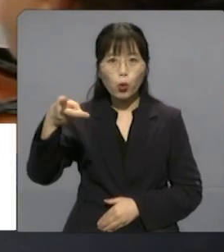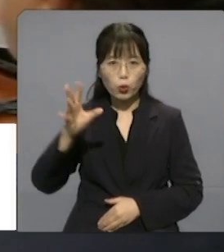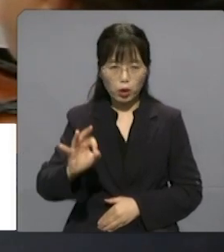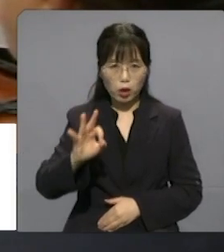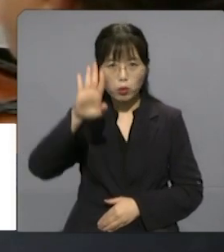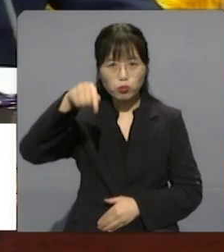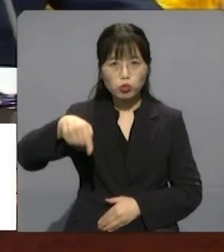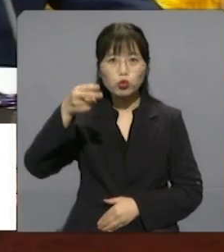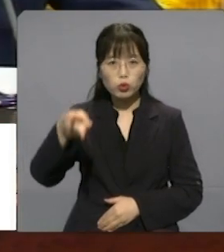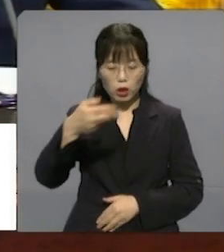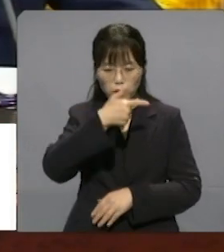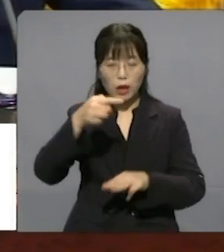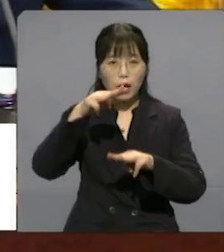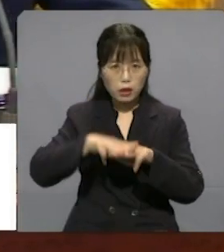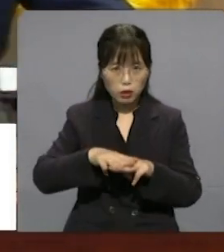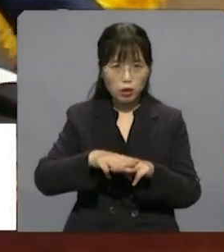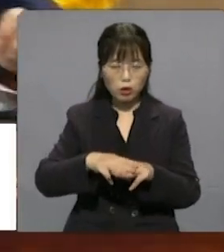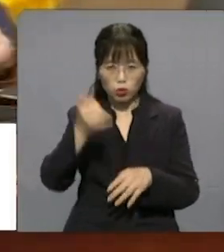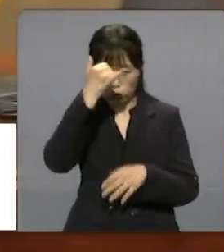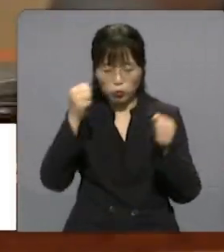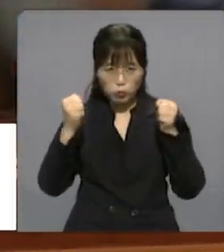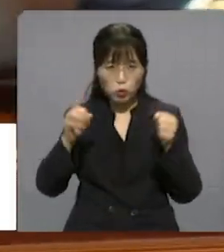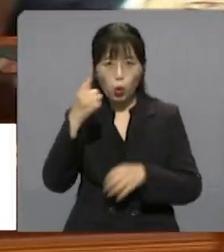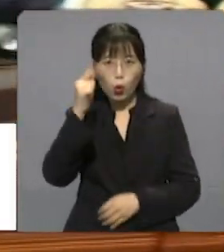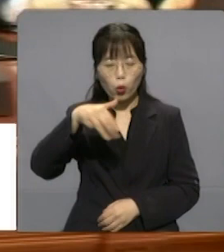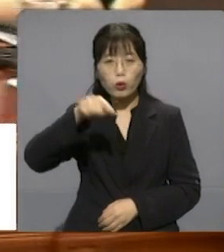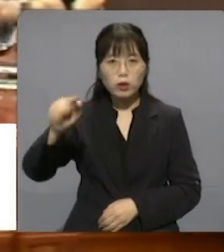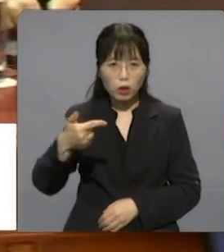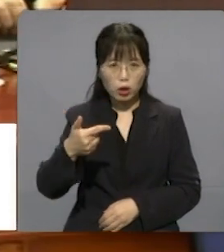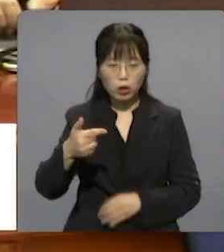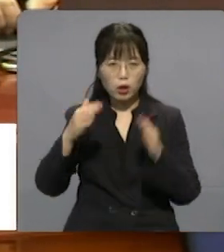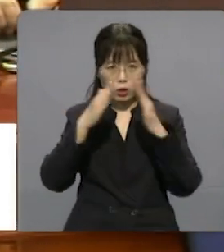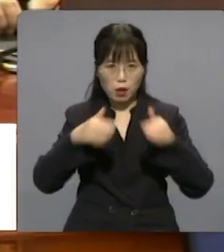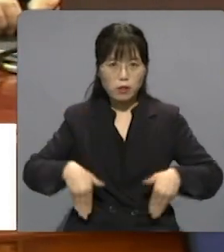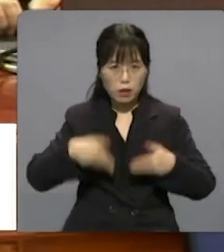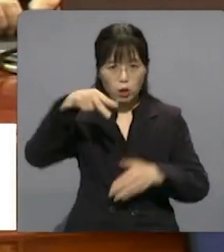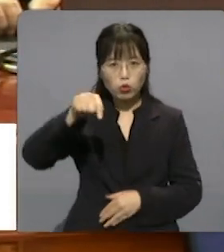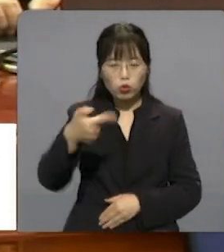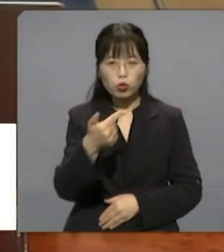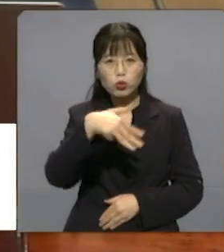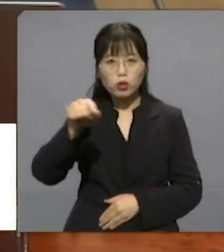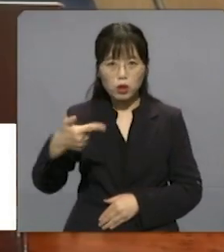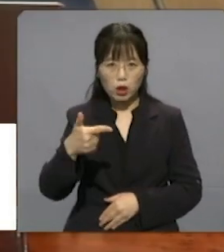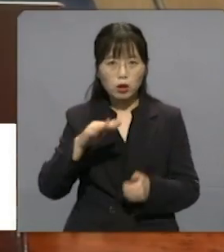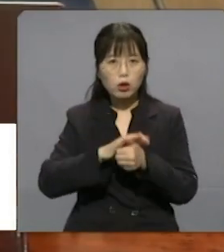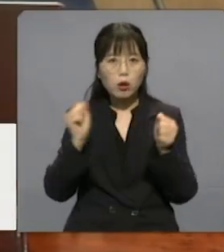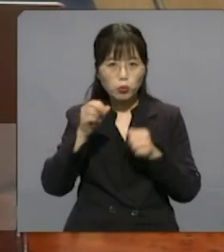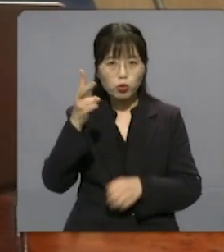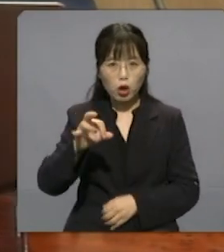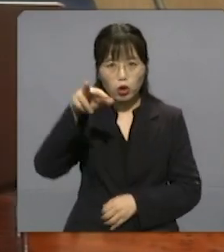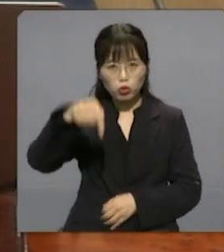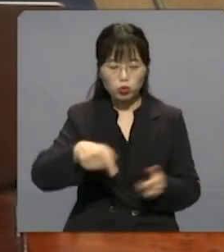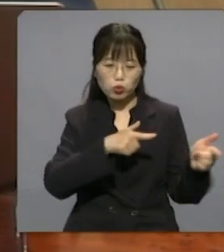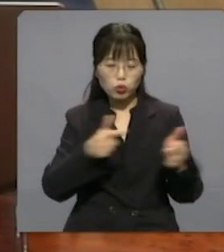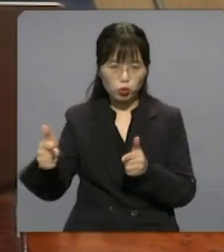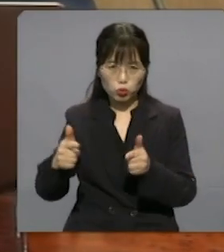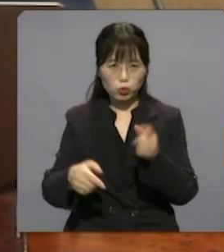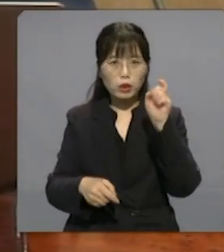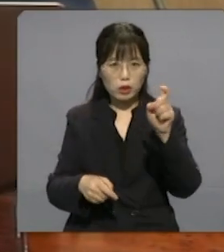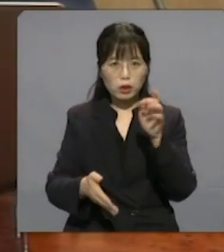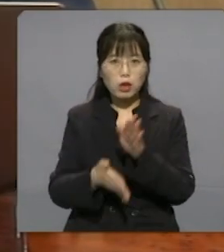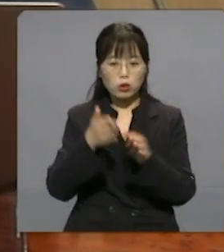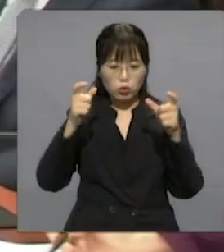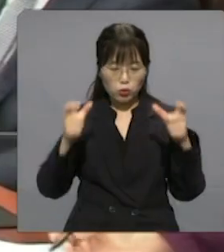부여군, 대전 서구, 충북 옥천군, 전남 순천시 함평군, 경북 영주시 등